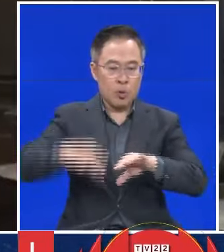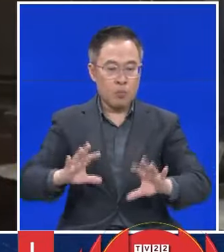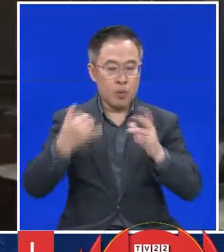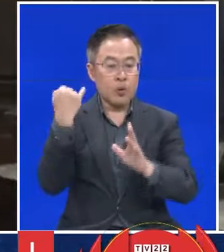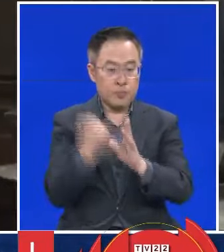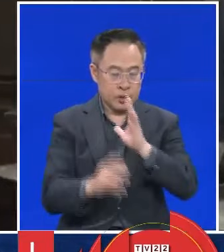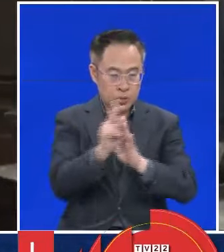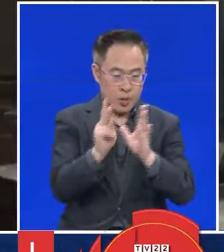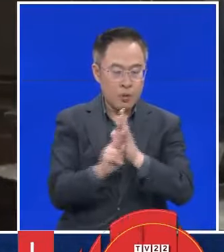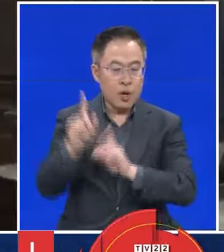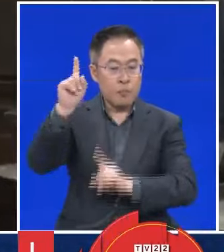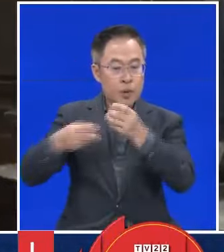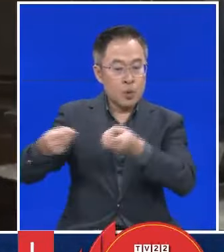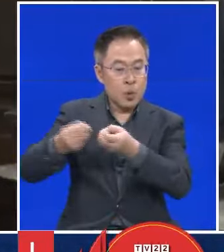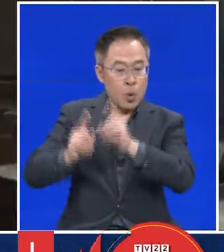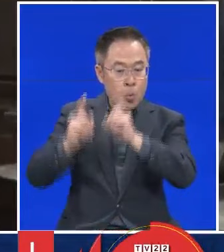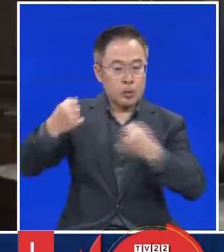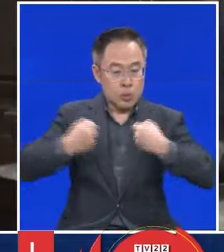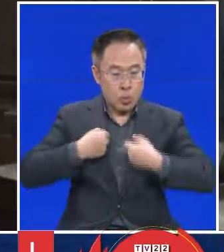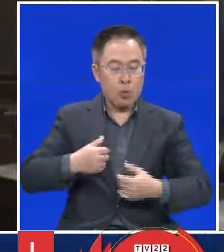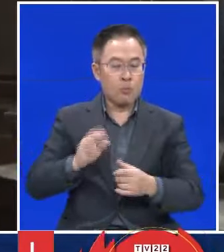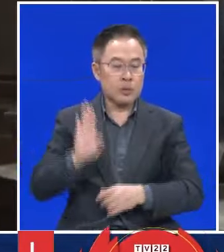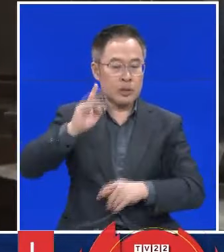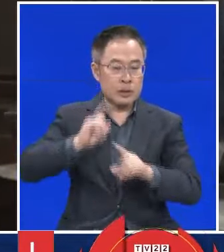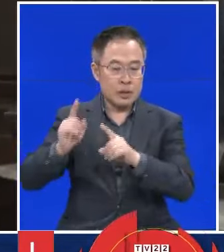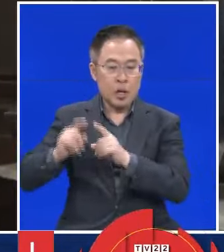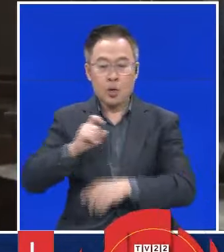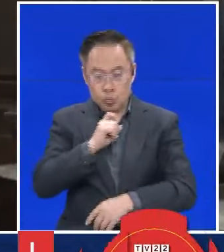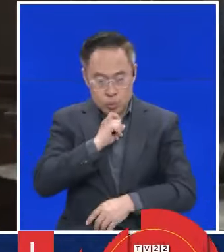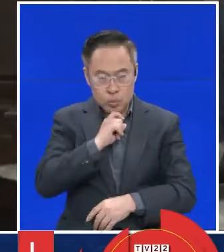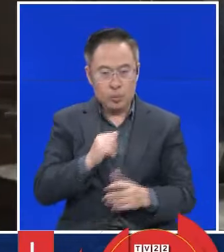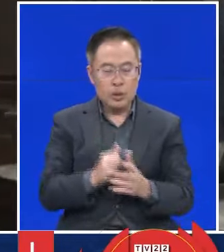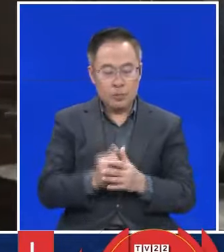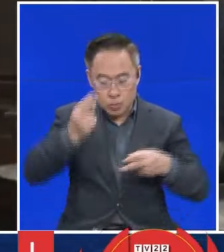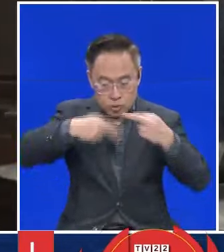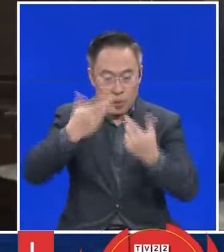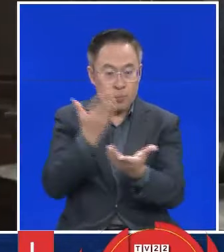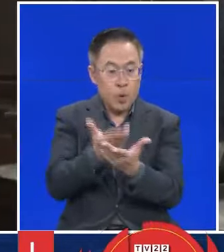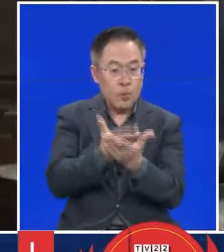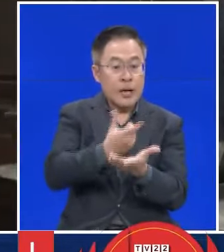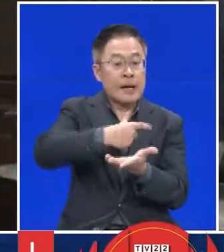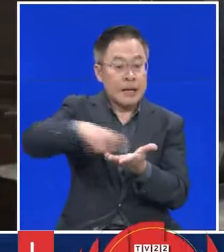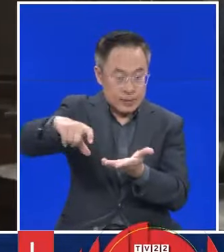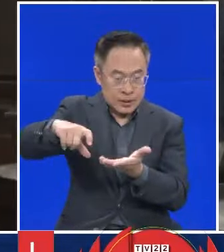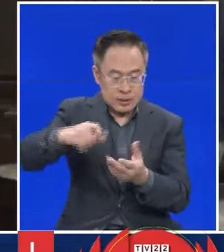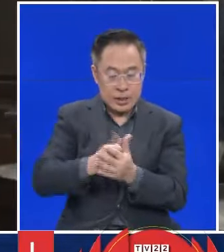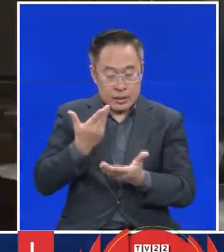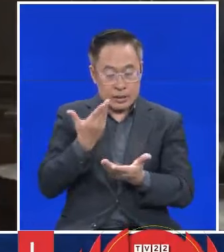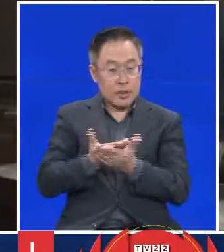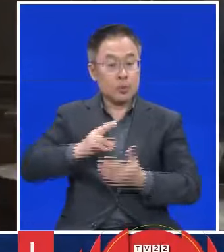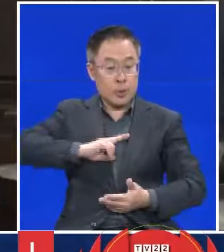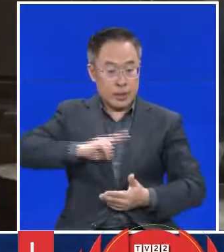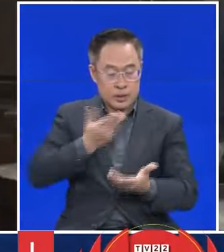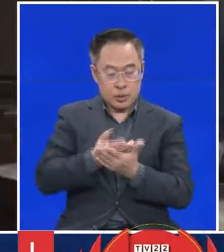ยจากการตรวจสอบเส้นทางการเงินนะก็ไปเจอว่าคุณศักดิ์สยามโอนเงินไปยังบริษัทศิลาชัยบุรีรัมย์จำกัดแล้วก็ห้